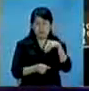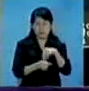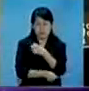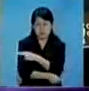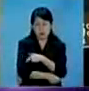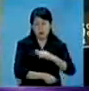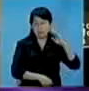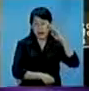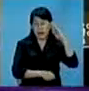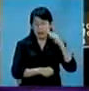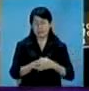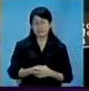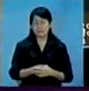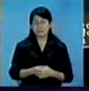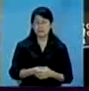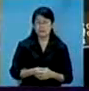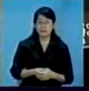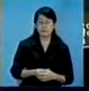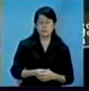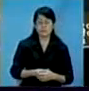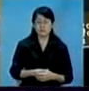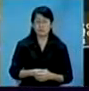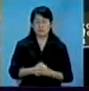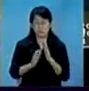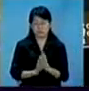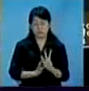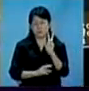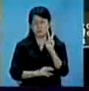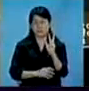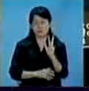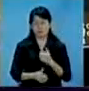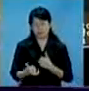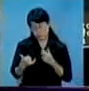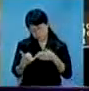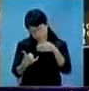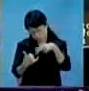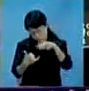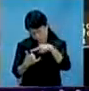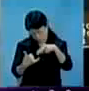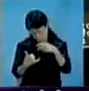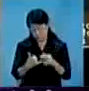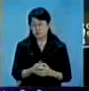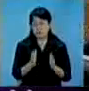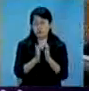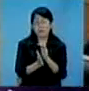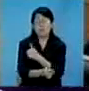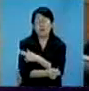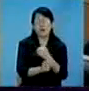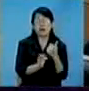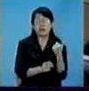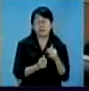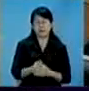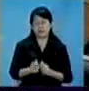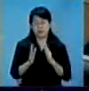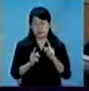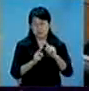ใบชันสูตรชัดครับ3นายที่ผมได้ตรวจร่วมด้วยนะครับท่านที่1ต้องข